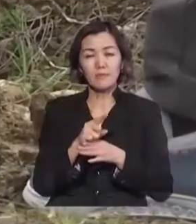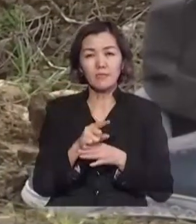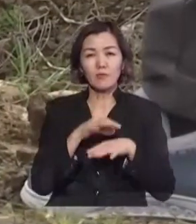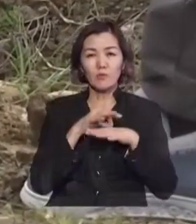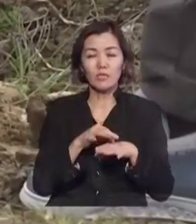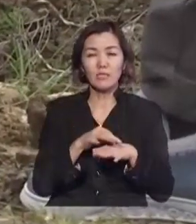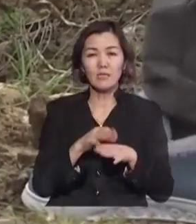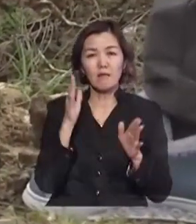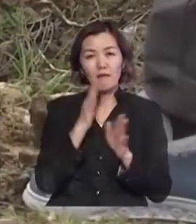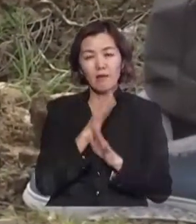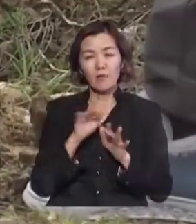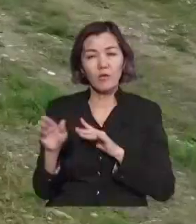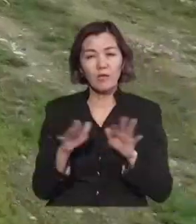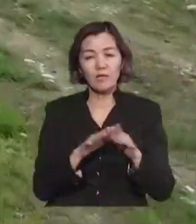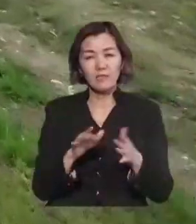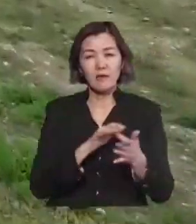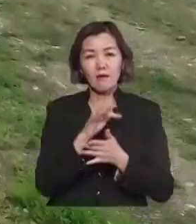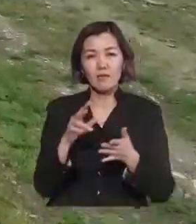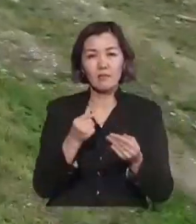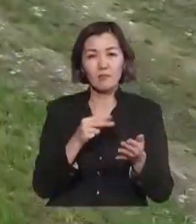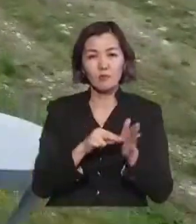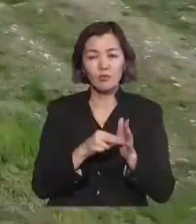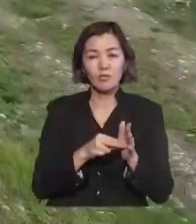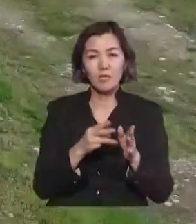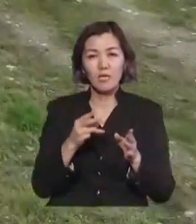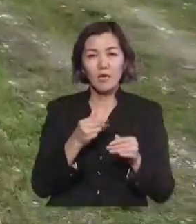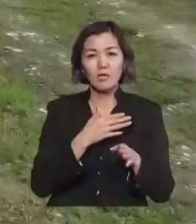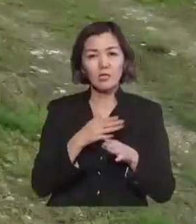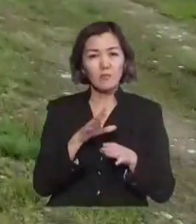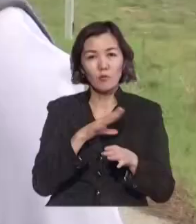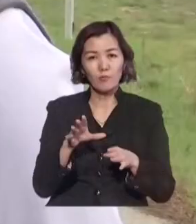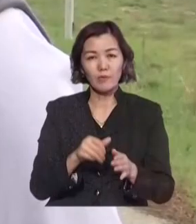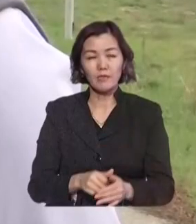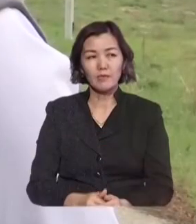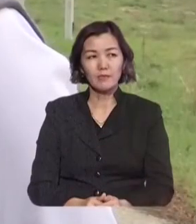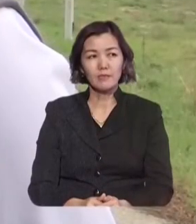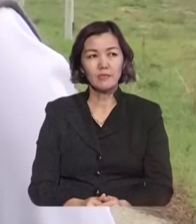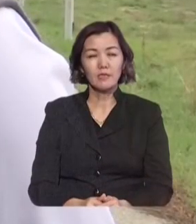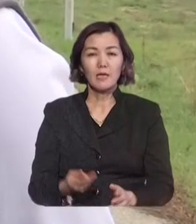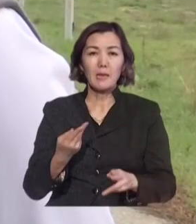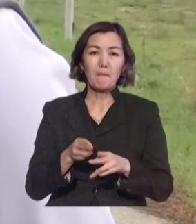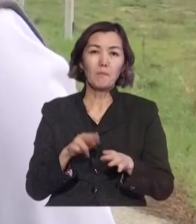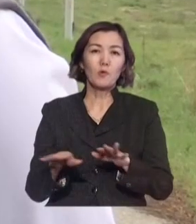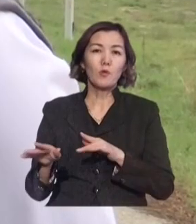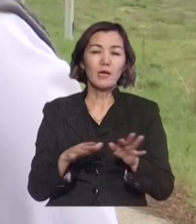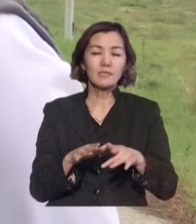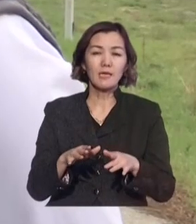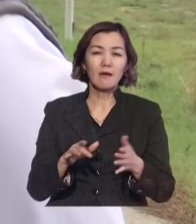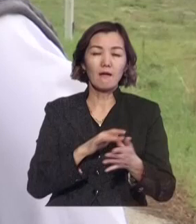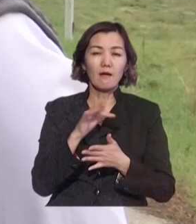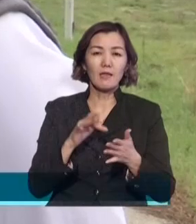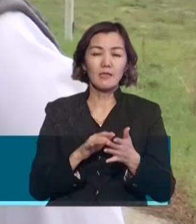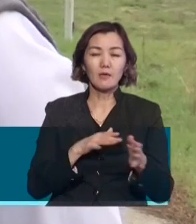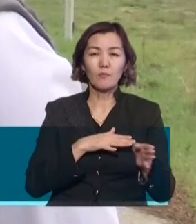өткізіліп жатқан экологиялық акцияға қалалық бюджеттен қаражат қарастырылмаған. Бұл акцияға әрине біздің қаламыздың